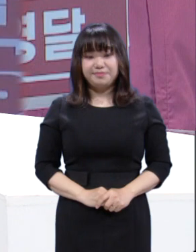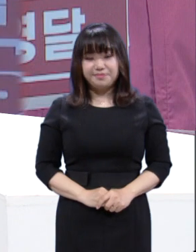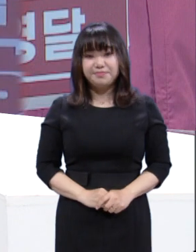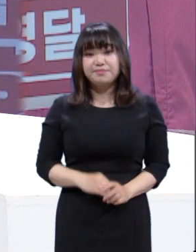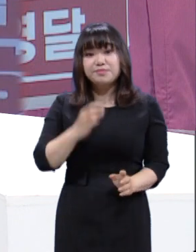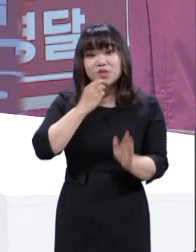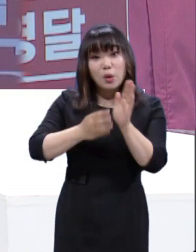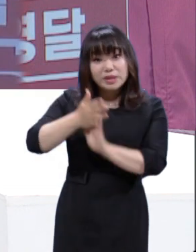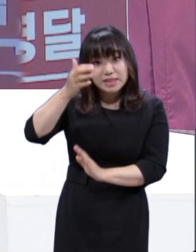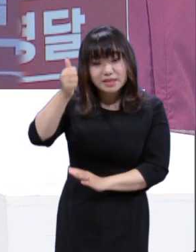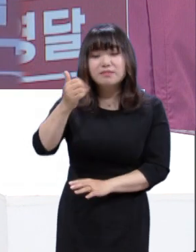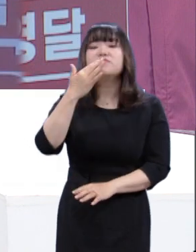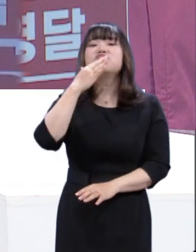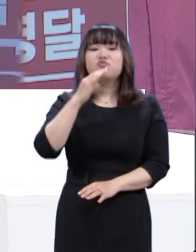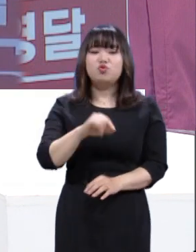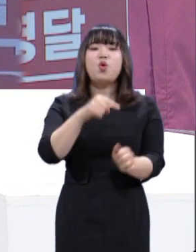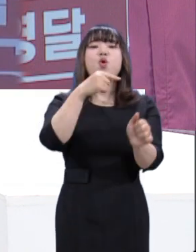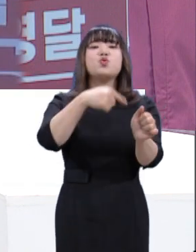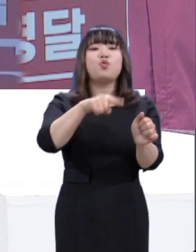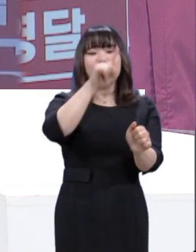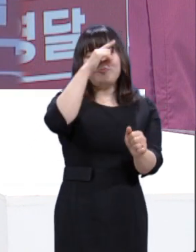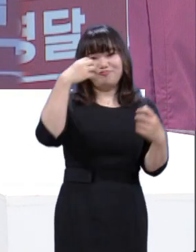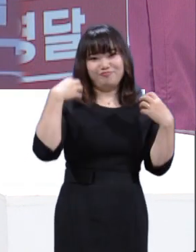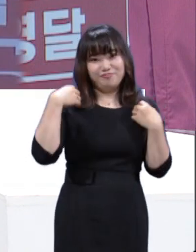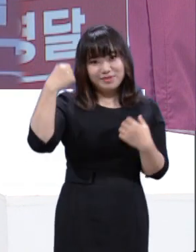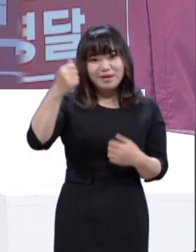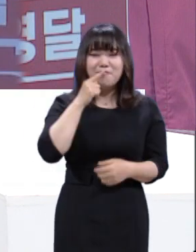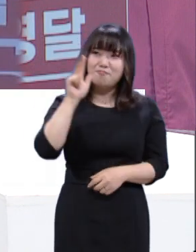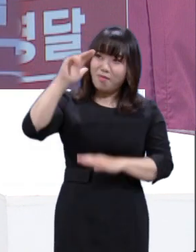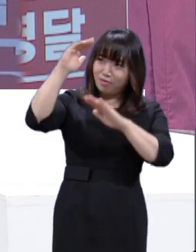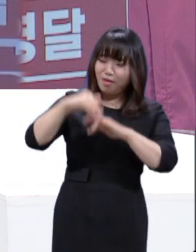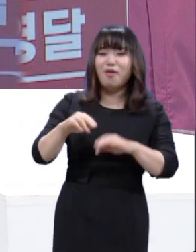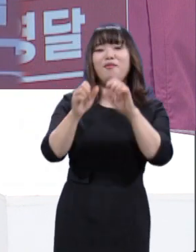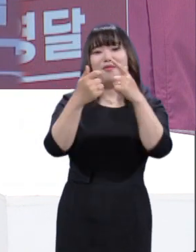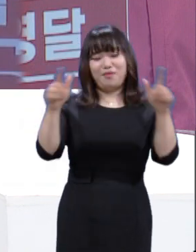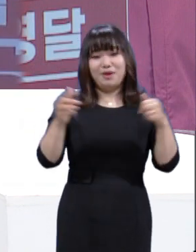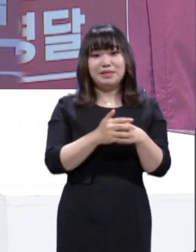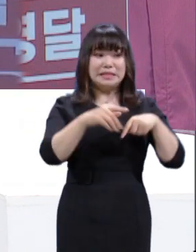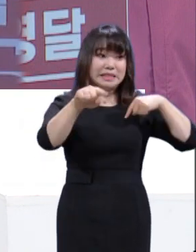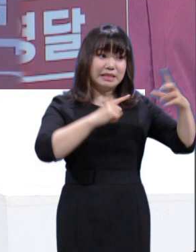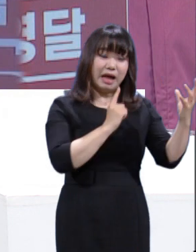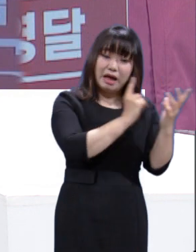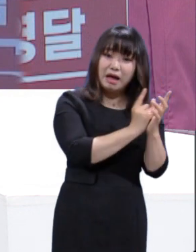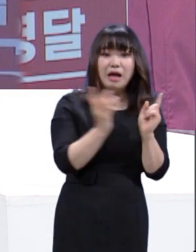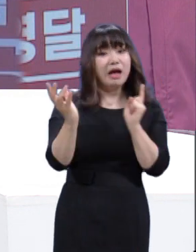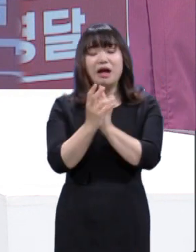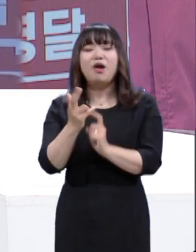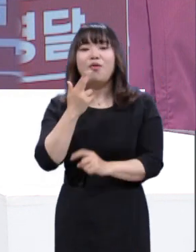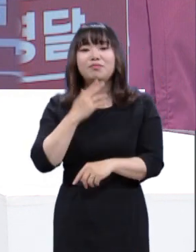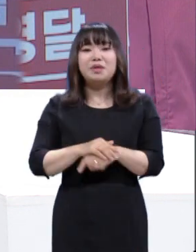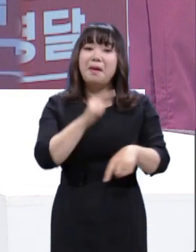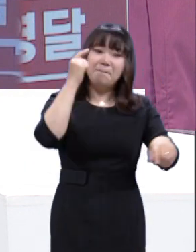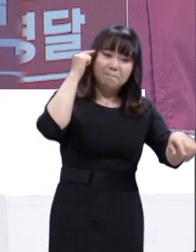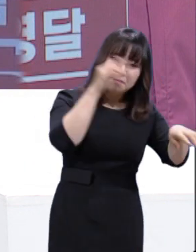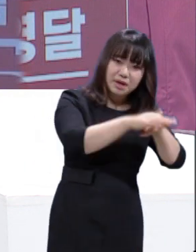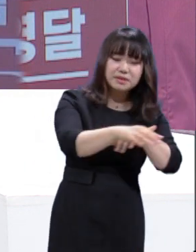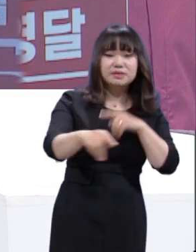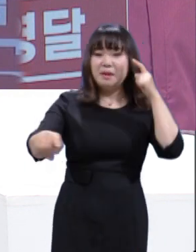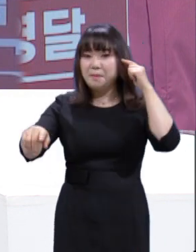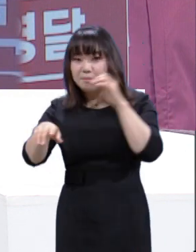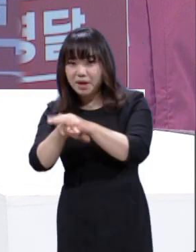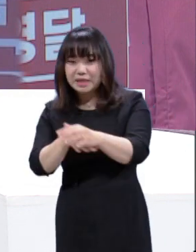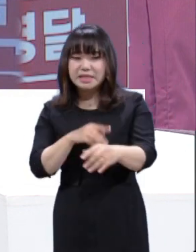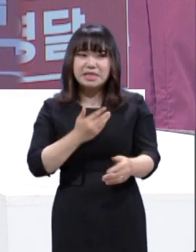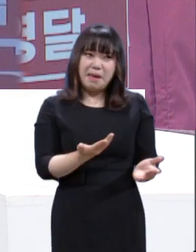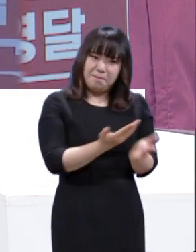네, 서울시장에 이어 서울시 교육감 후보들의 공약도 다양합니다. 정당은 없지만 이념 대결 구도 속에 진보와 중도